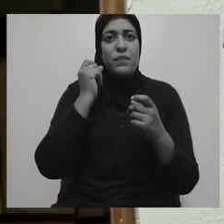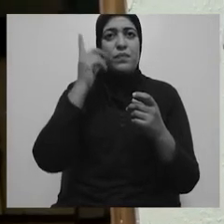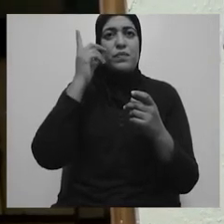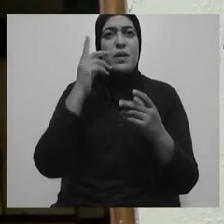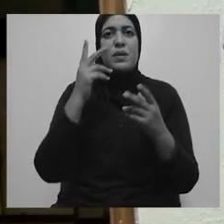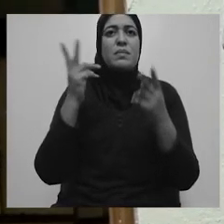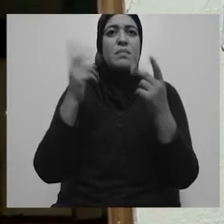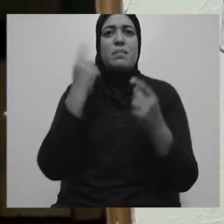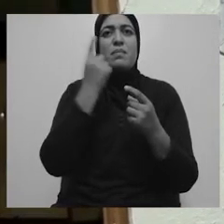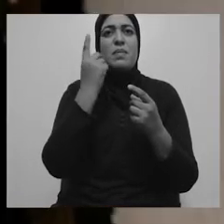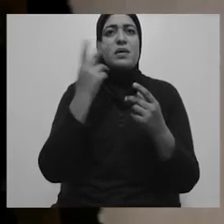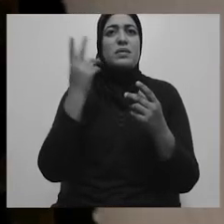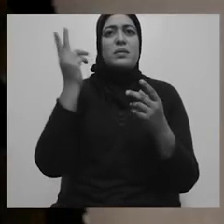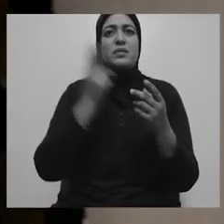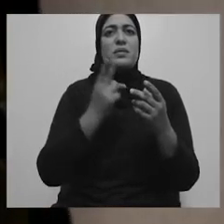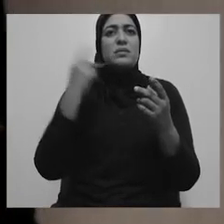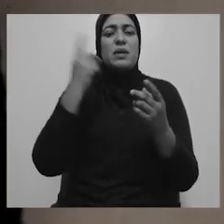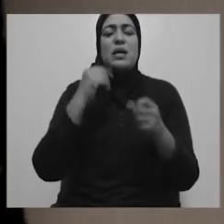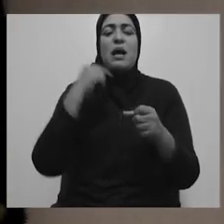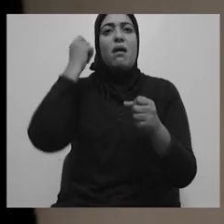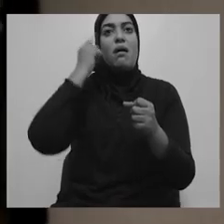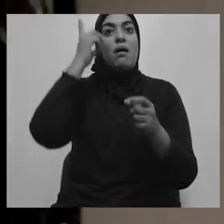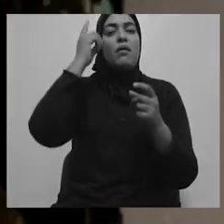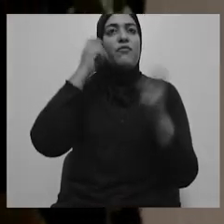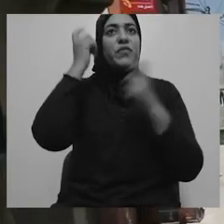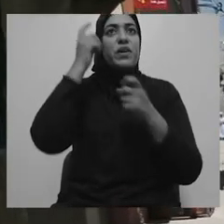quand ça chauffe quand les